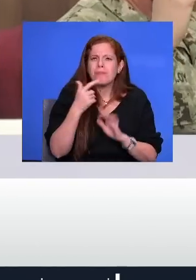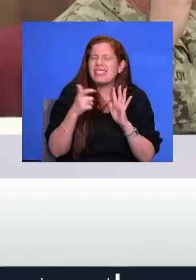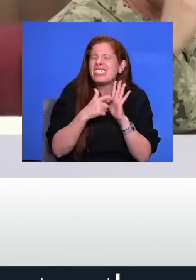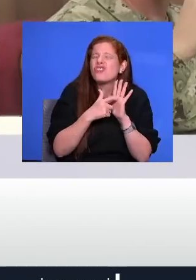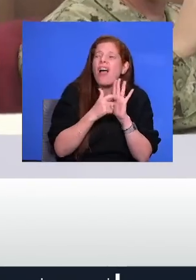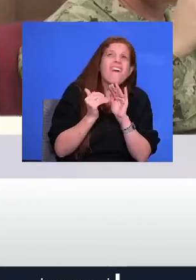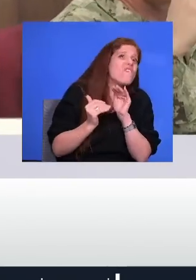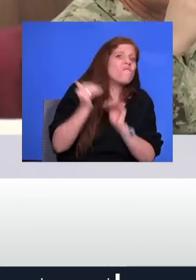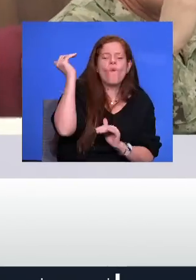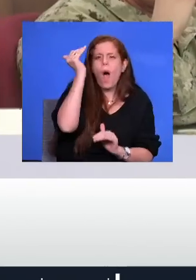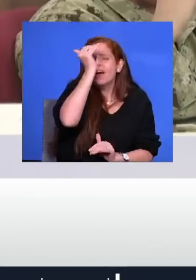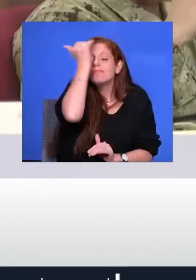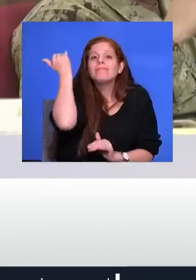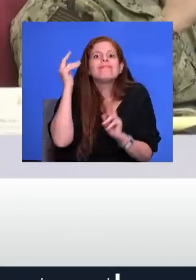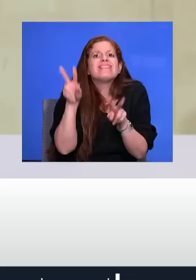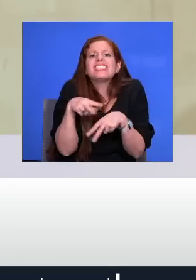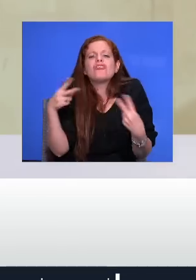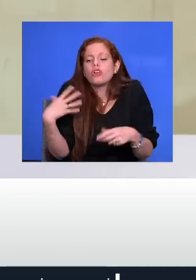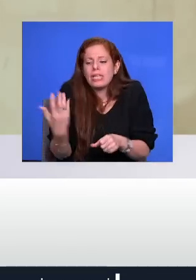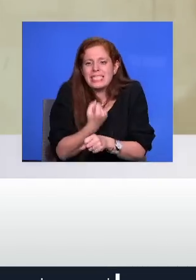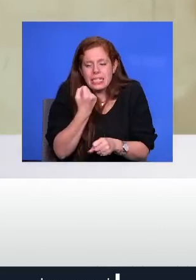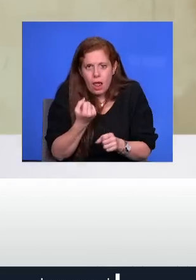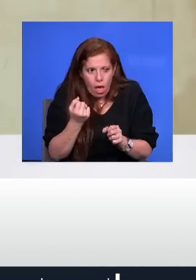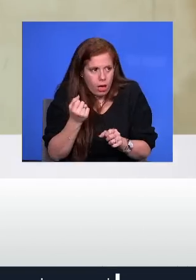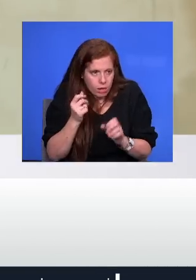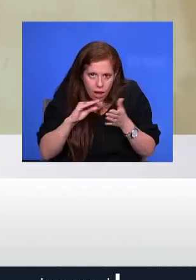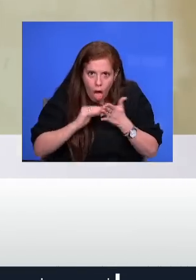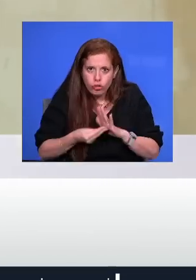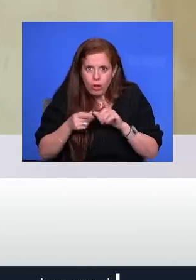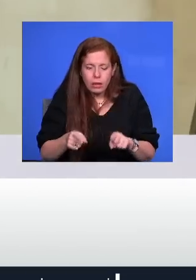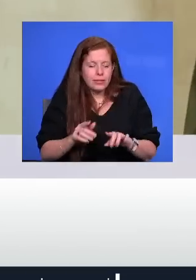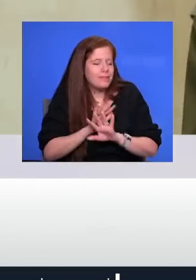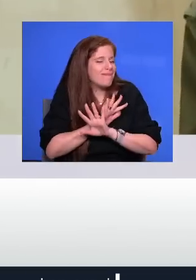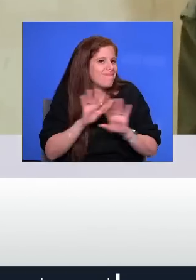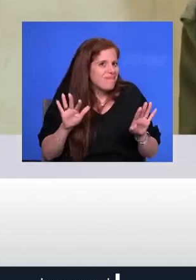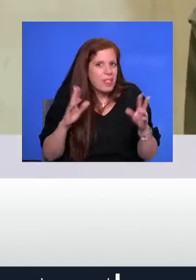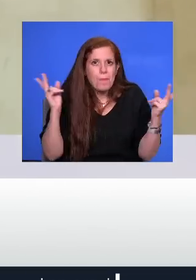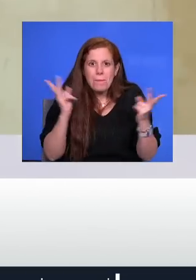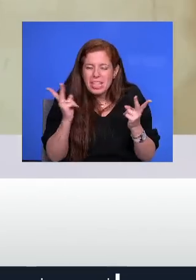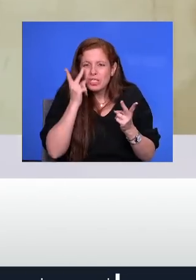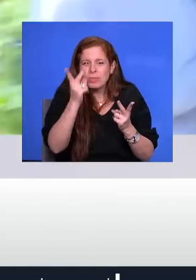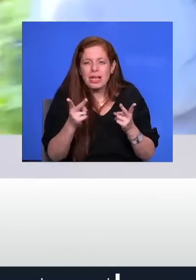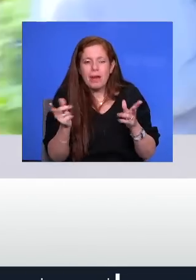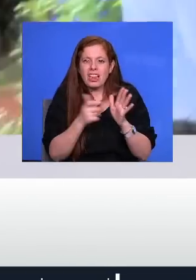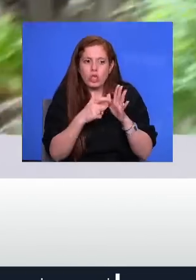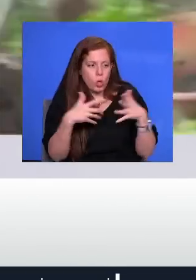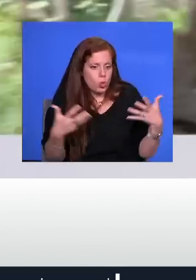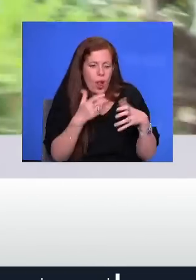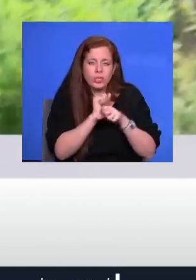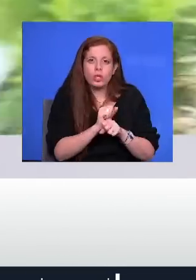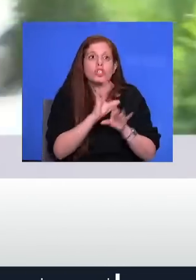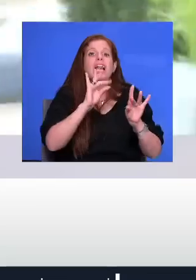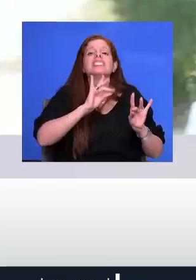חריגה שאין שום אפשרות שהיא תצליח לצאת לפועל באופן הזה, בטח ובטח כשאנחנו מסתכלות על דרישות קואליציוניות בהיקף של עשרות